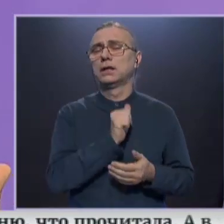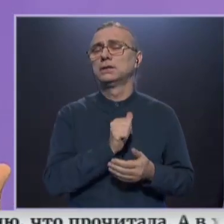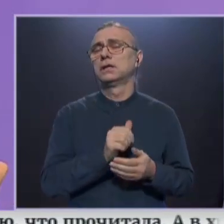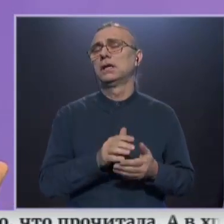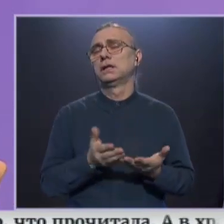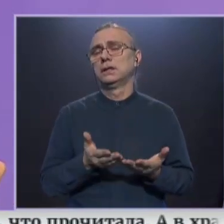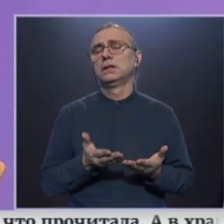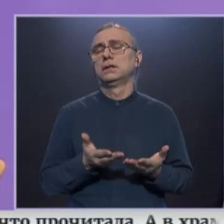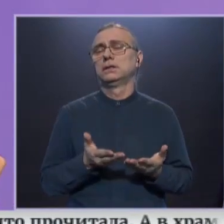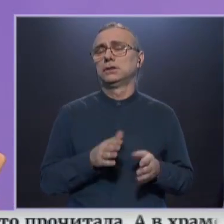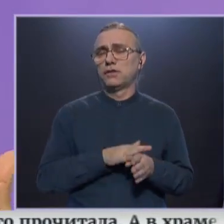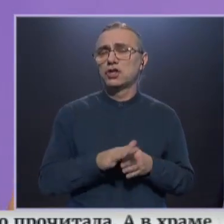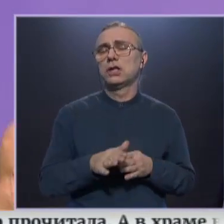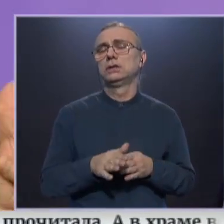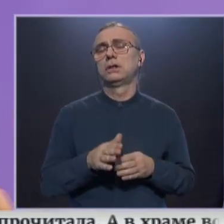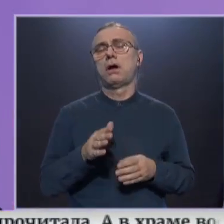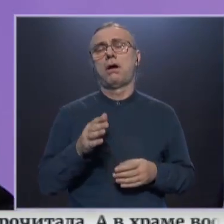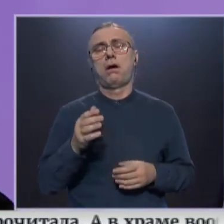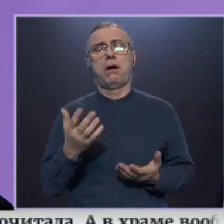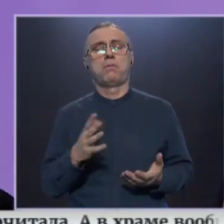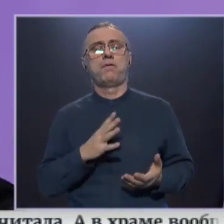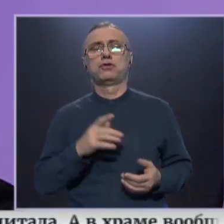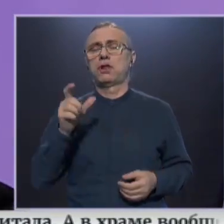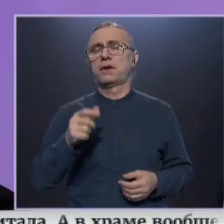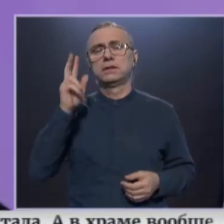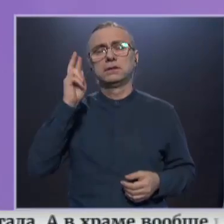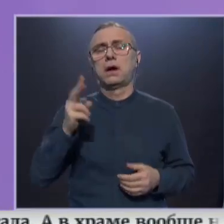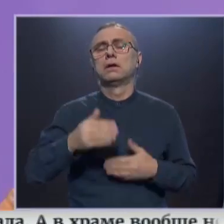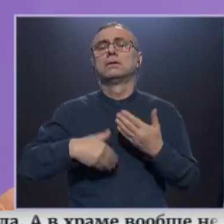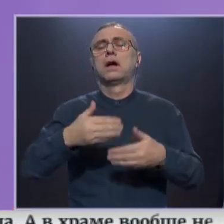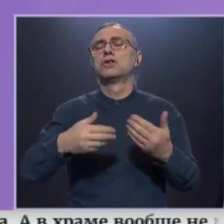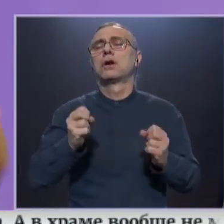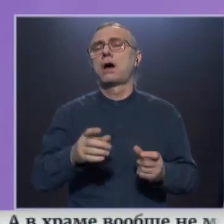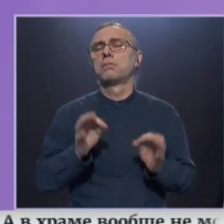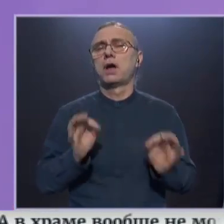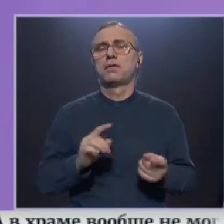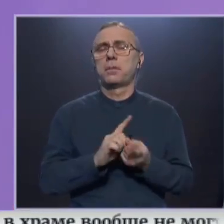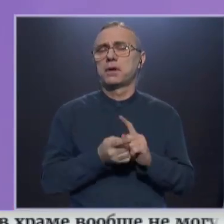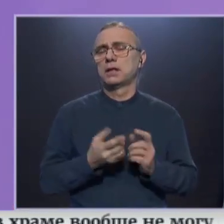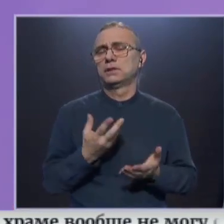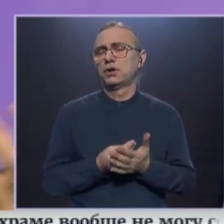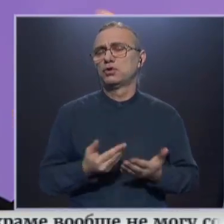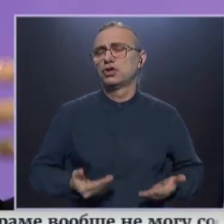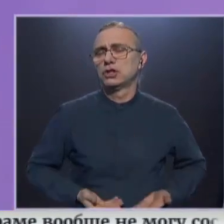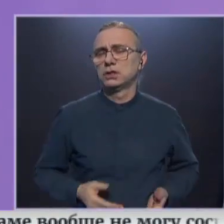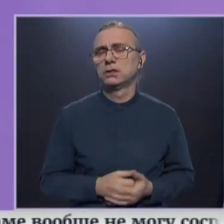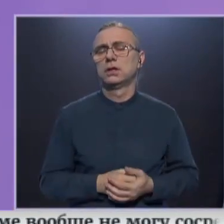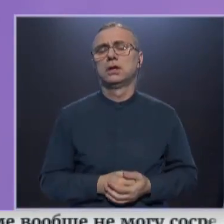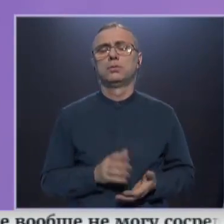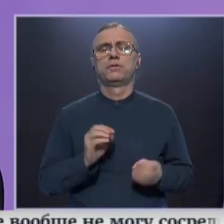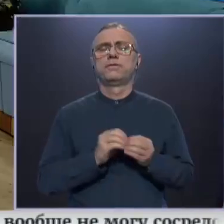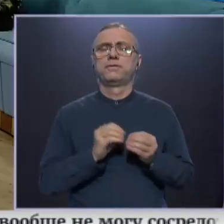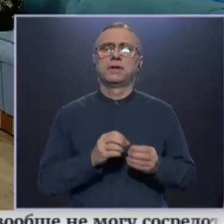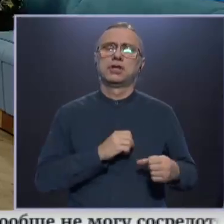правильно поменять ему свою жизнь. Ну то есть там понимает, да нет, снова пойду и точно так же буду осуждать, кости перемывать, точно так же с кем-то там